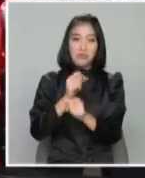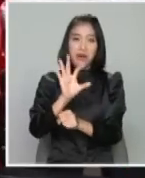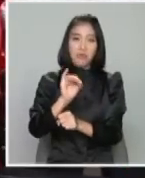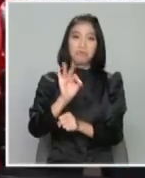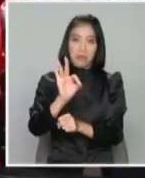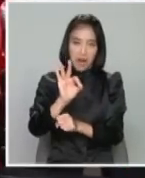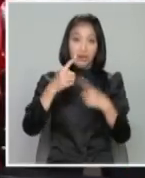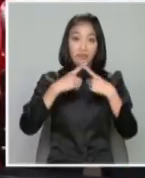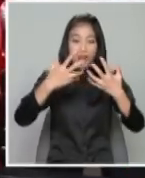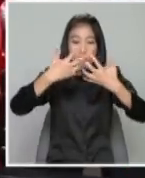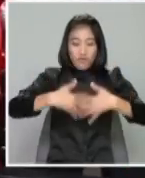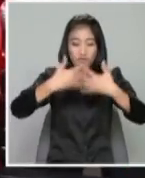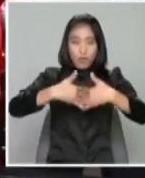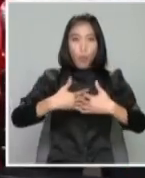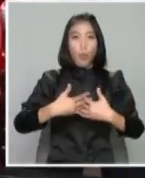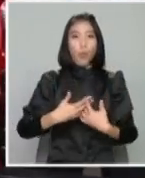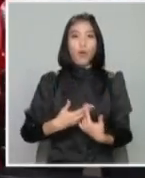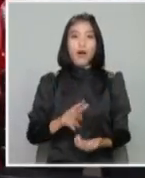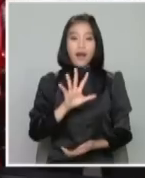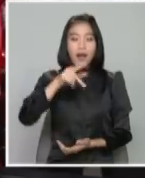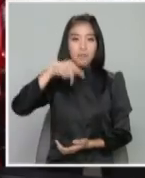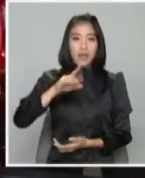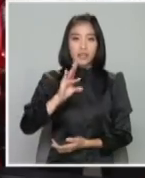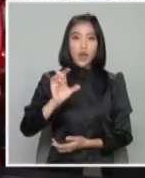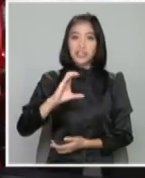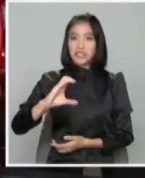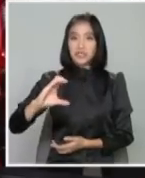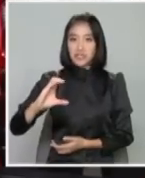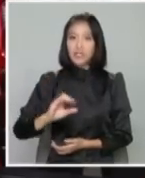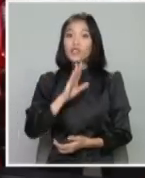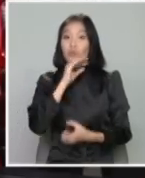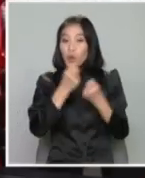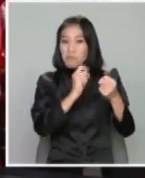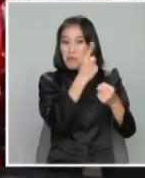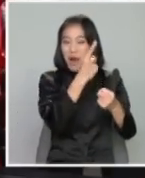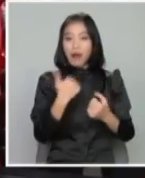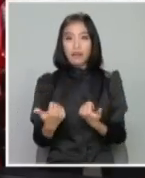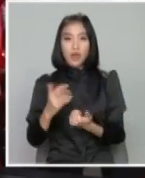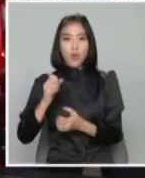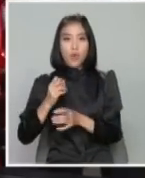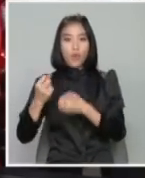แต่ว่าเครื่องเนี่ยนะคะแรงถึง 5,700 ซีซีเลยเรียกได้ว่าแซงรถใหม่ได้สบายๆเลยล่ะค่ะ